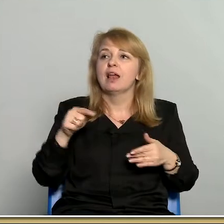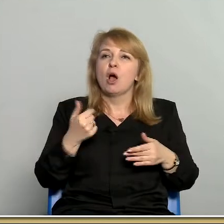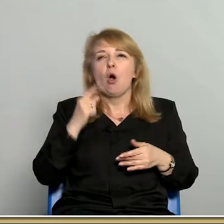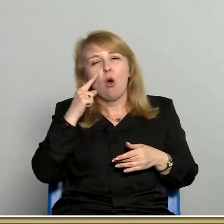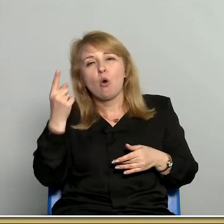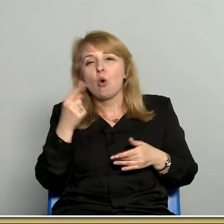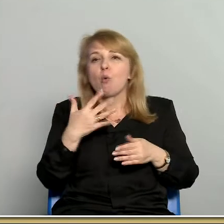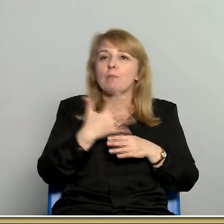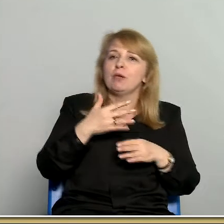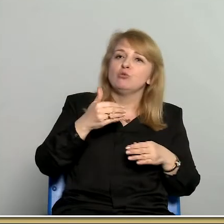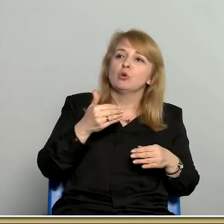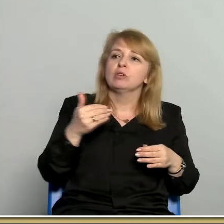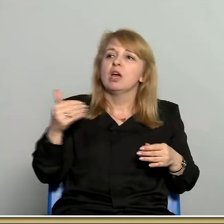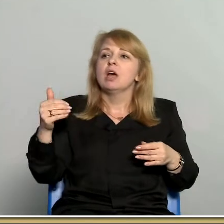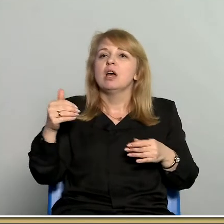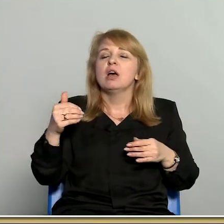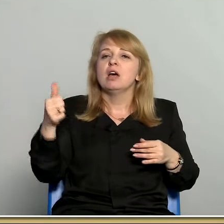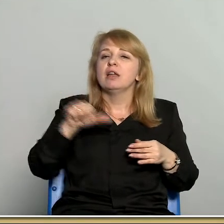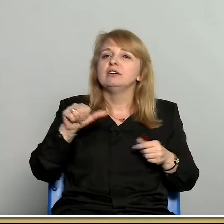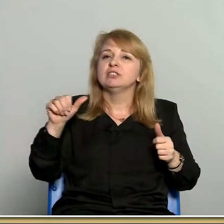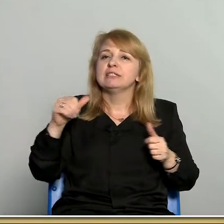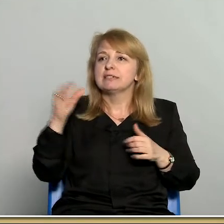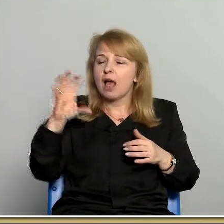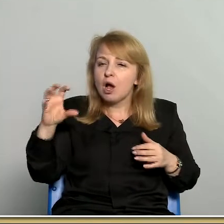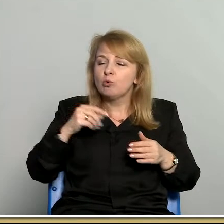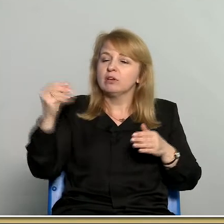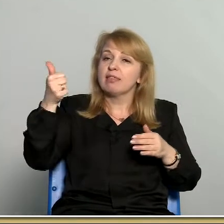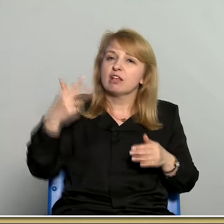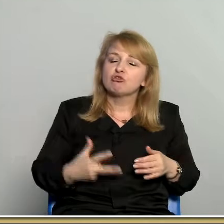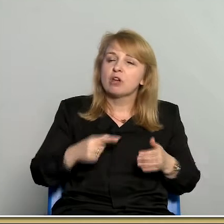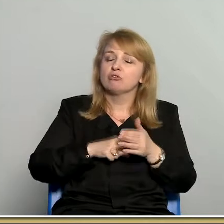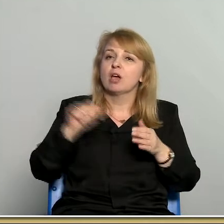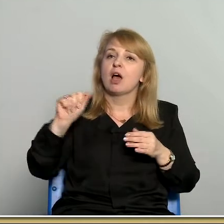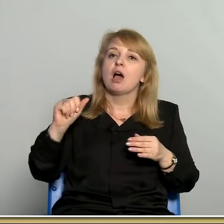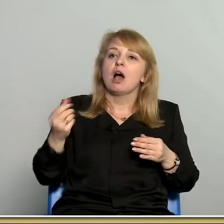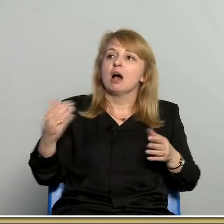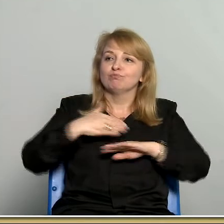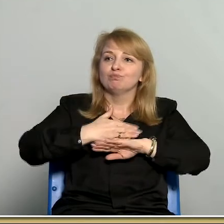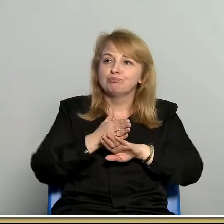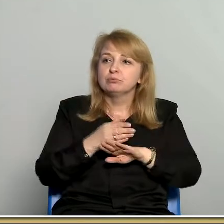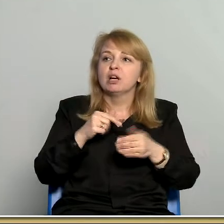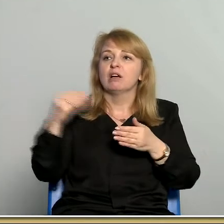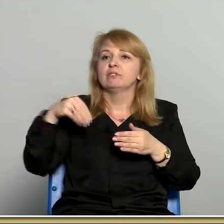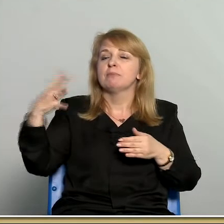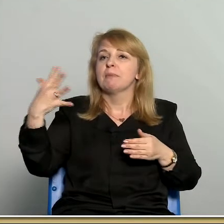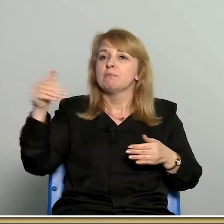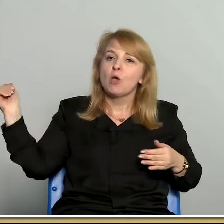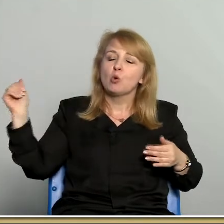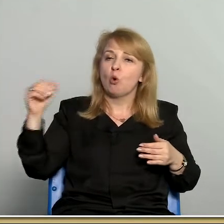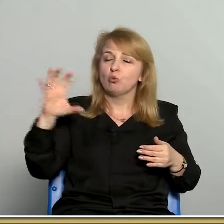tysięcy euro. Około 1 trzecia tej alokacji, którą mamy na cały okres programowania, w kwocie 5 milionów euro